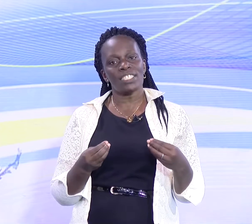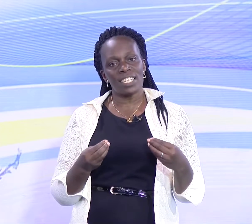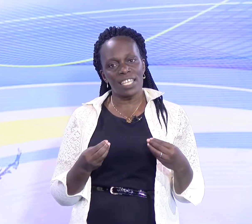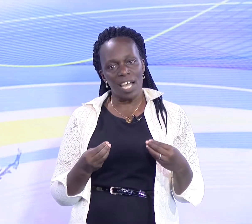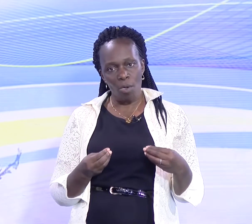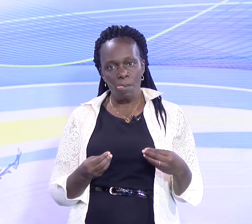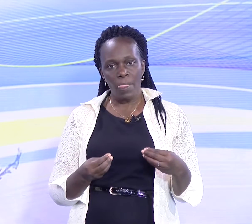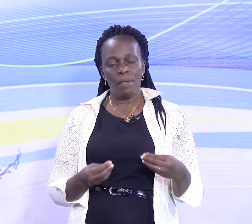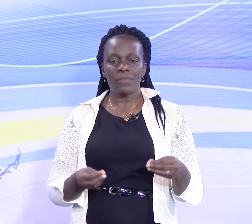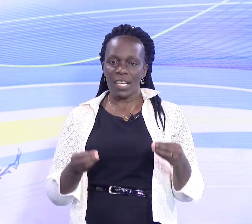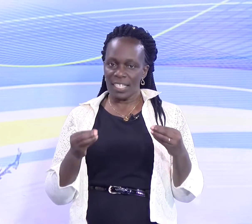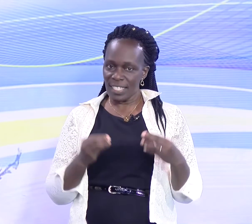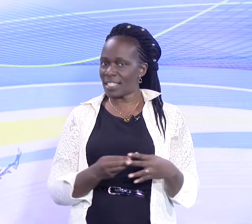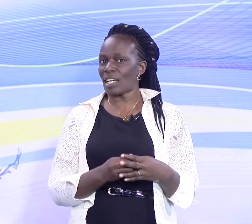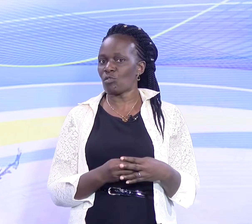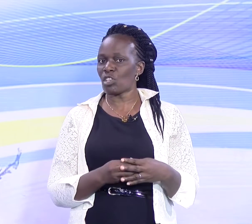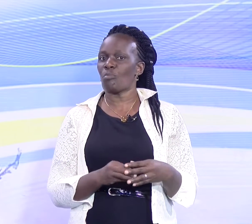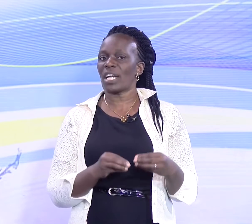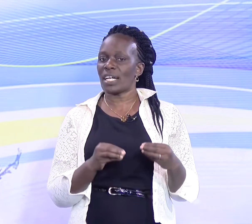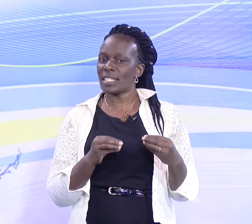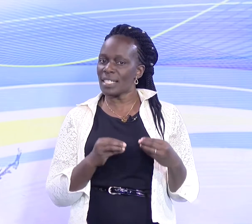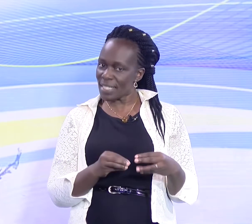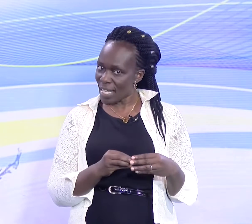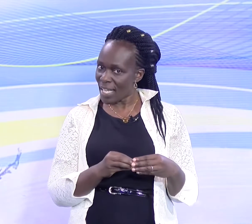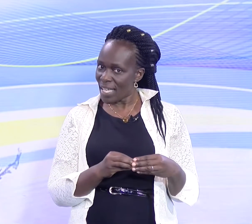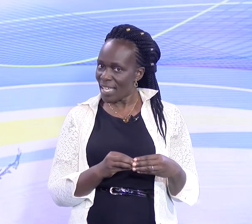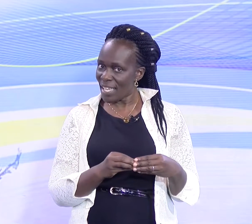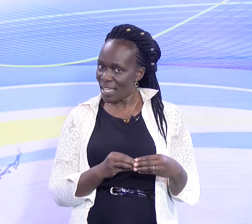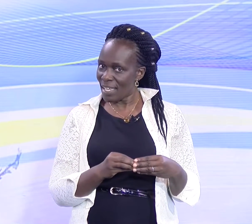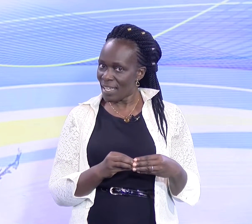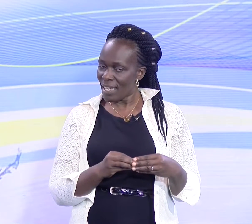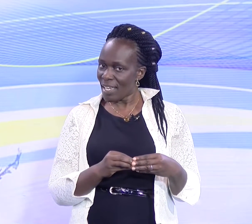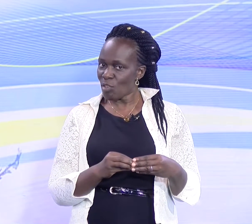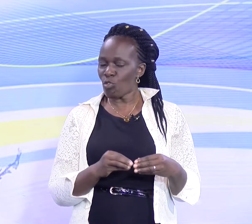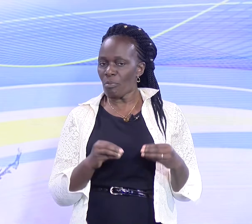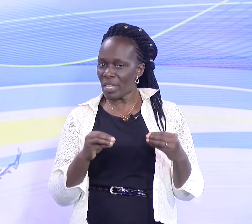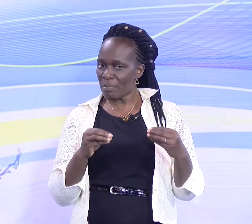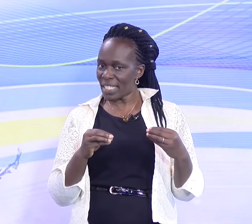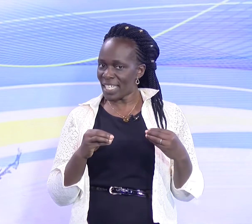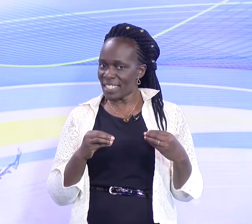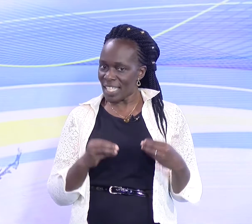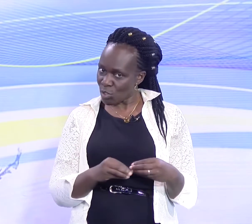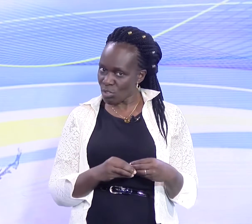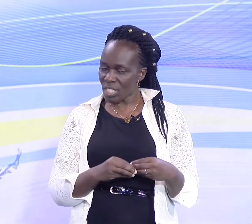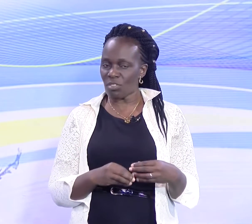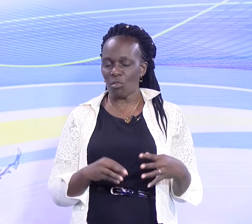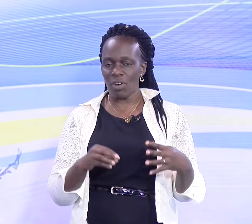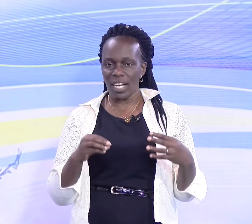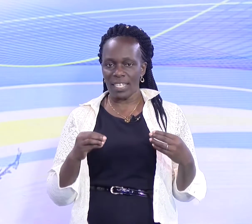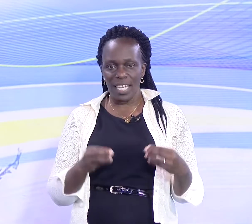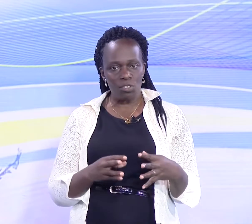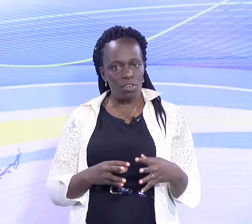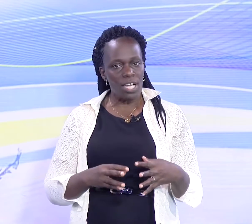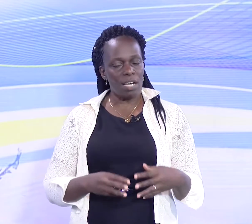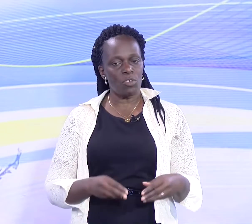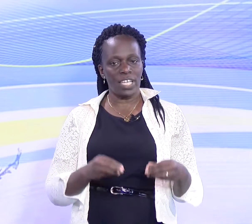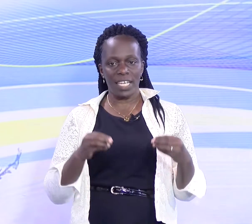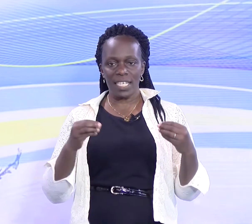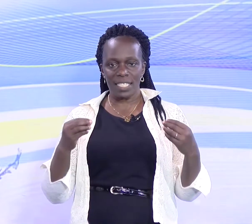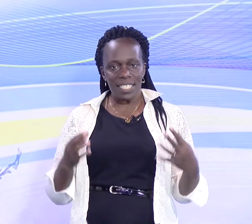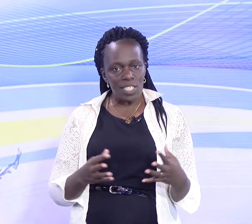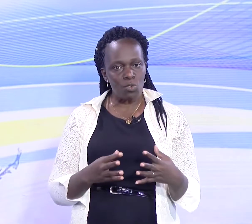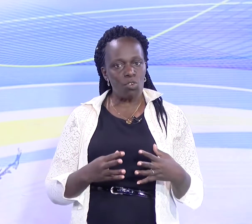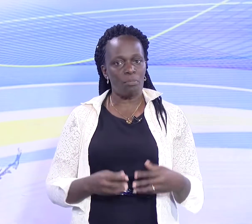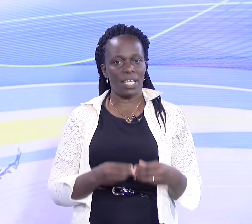kwa ajili ya kanisa. Tutaombea kanisa, eh? Tuombe ibada zetu zenye tunakuaga nazo. Kama